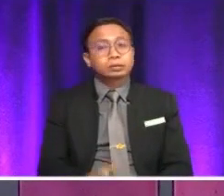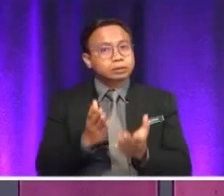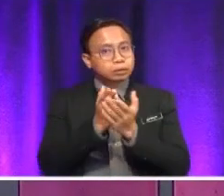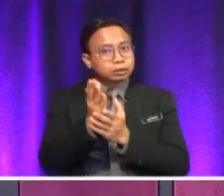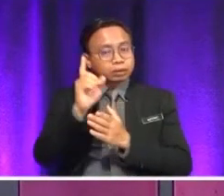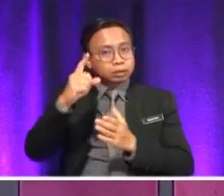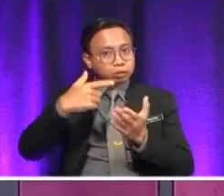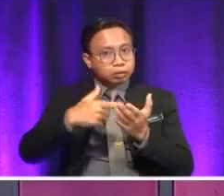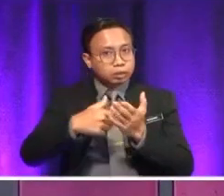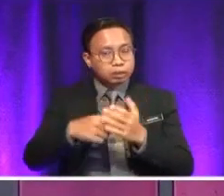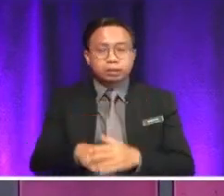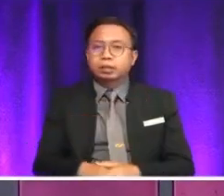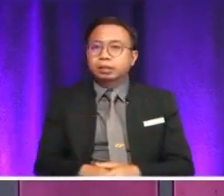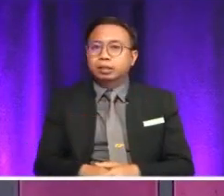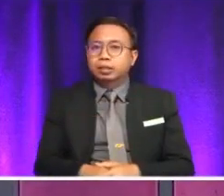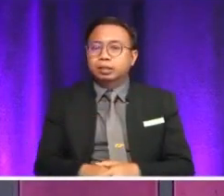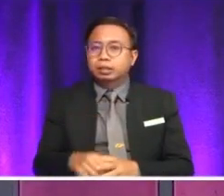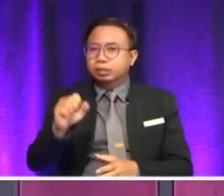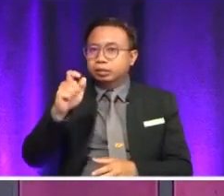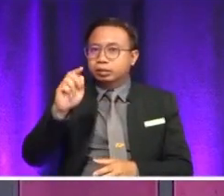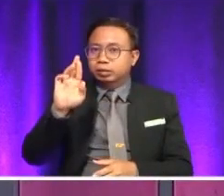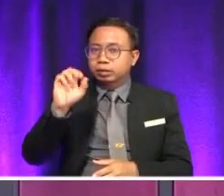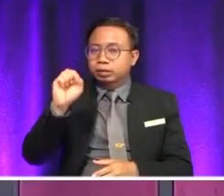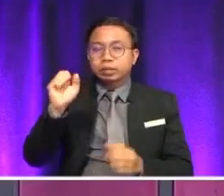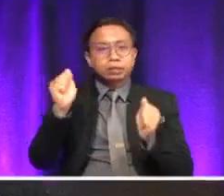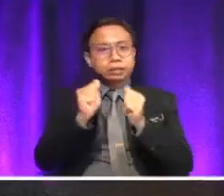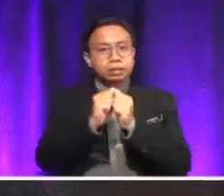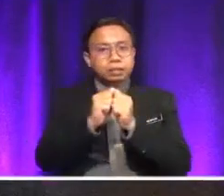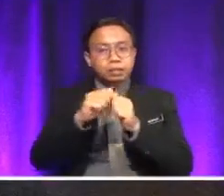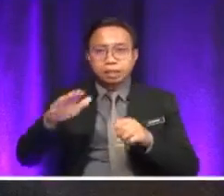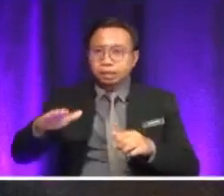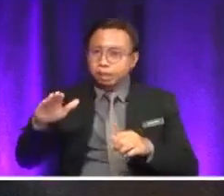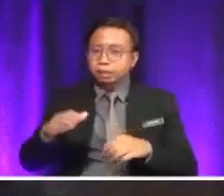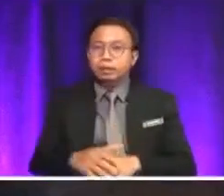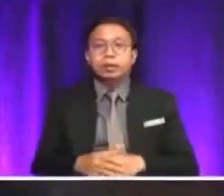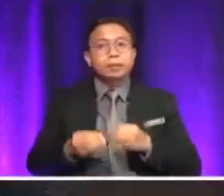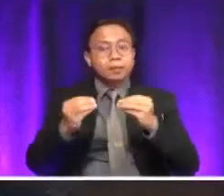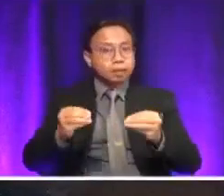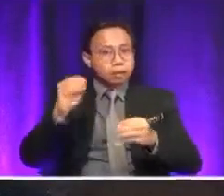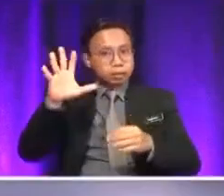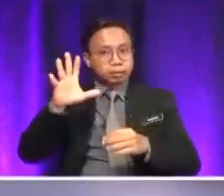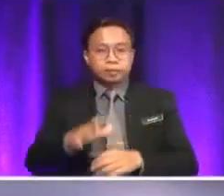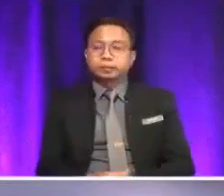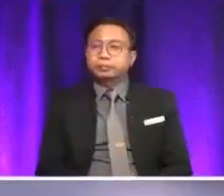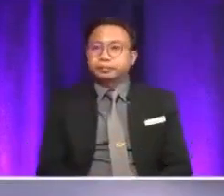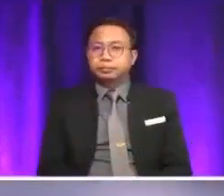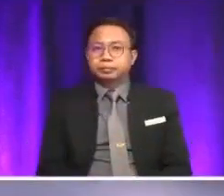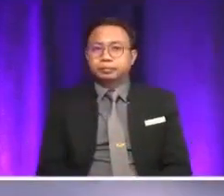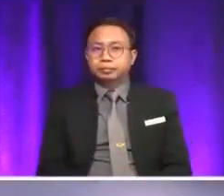lagi. Konflik dan stres dengan adik-beradik. Okey. Berapa je kita bagi tadi? Bagi 5. Okey.